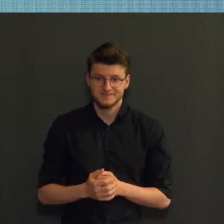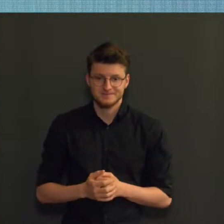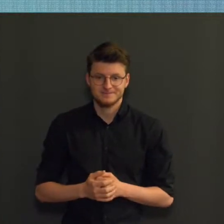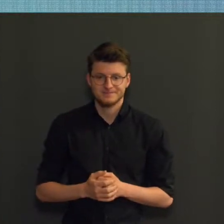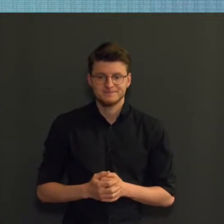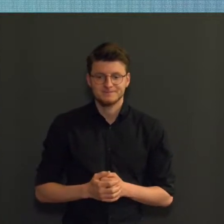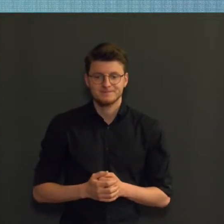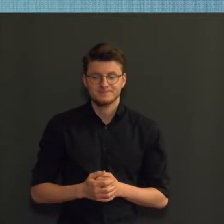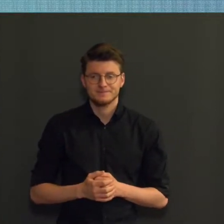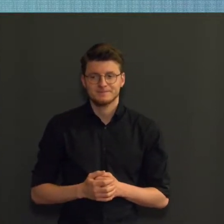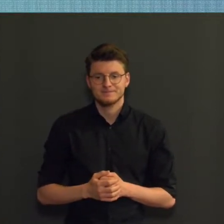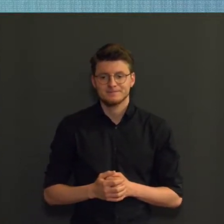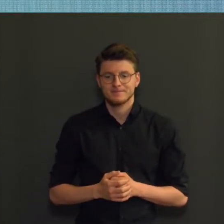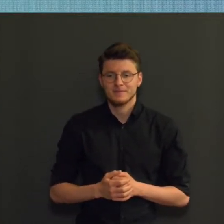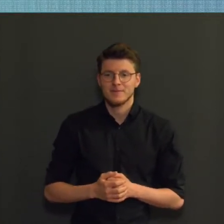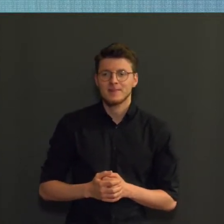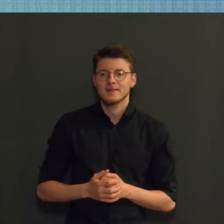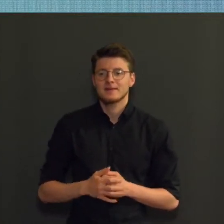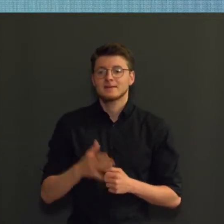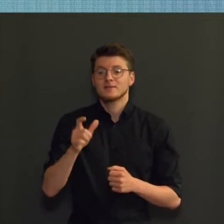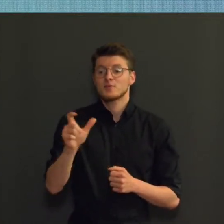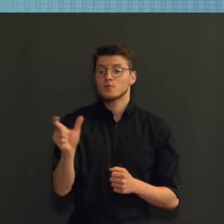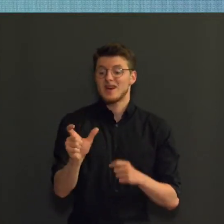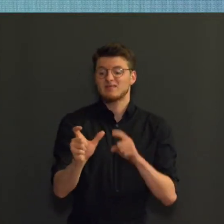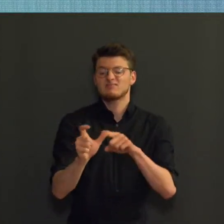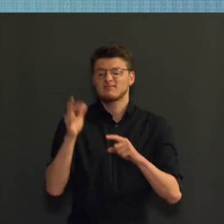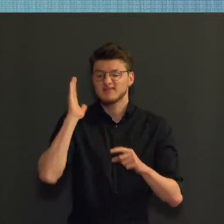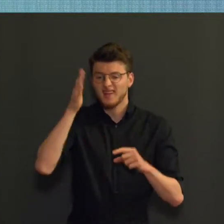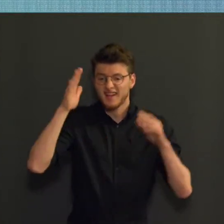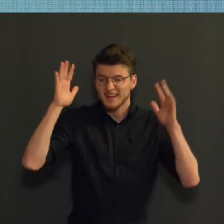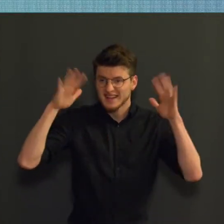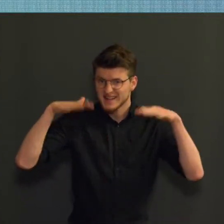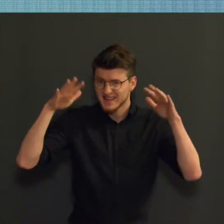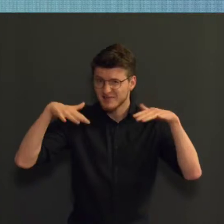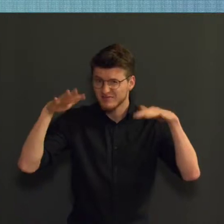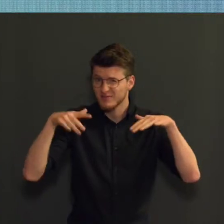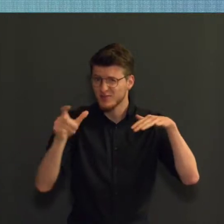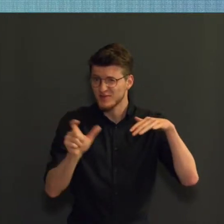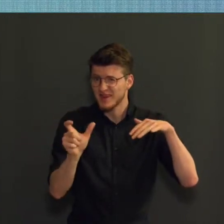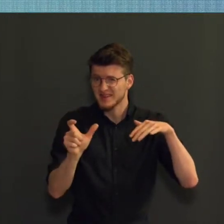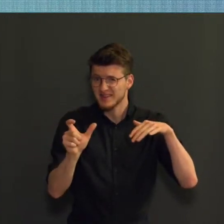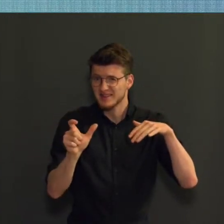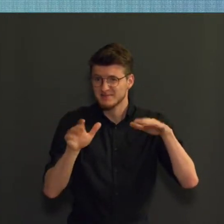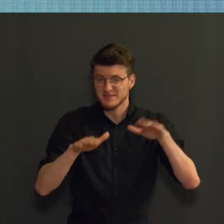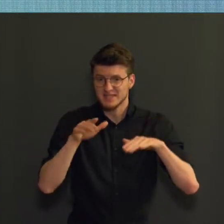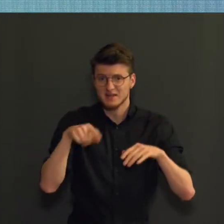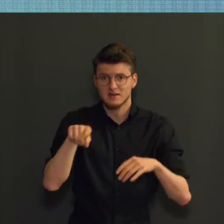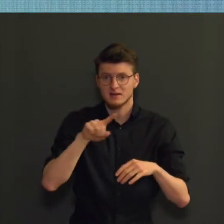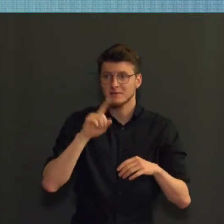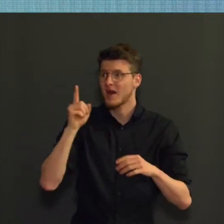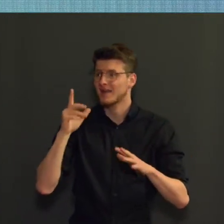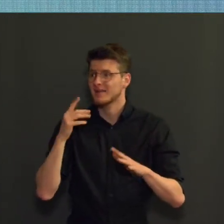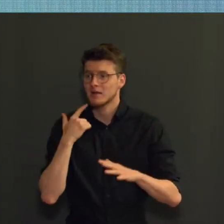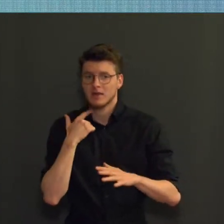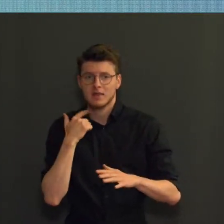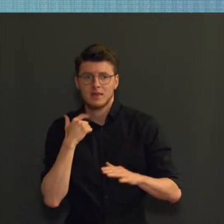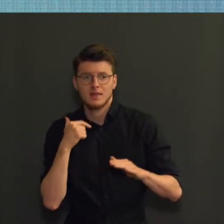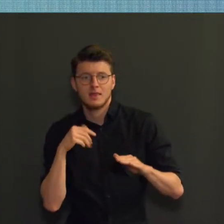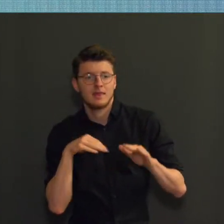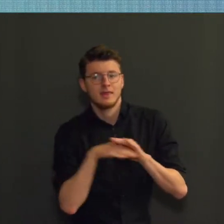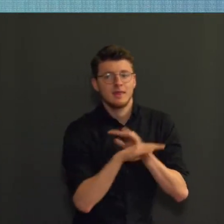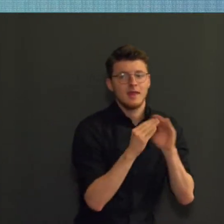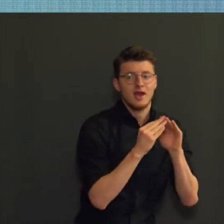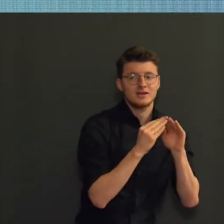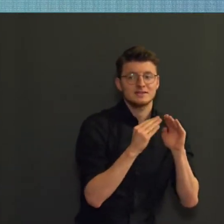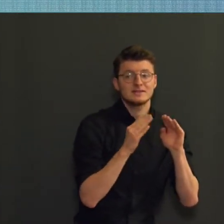In dit regenachtig weekend is de verleiding groot om meer binnenactiviteiten te gaan doen. Een museum kan dan een leuk en